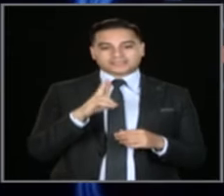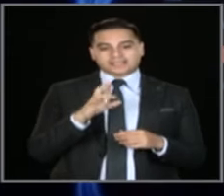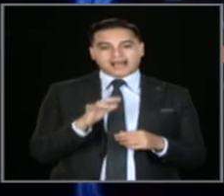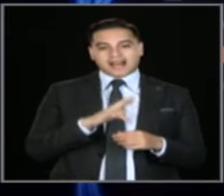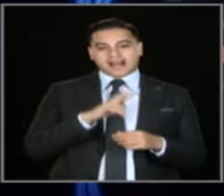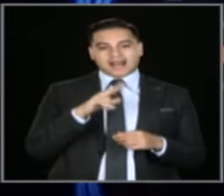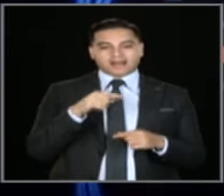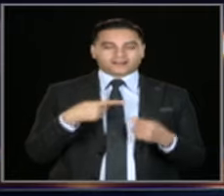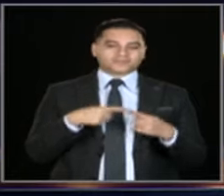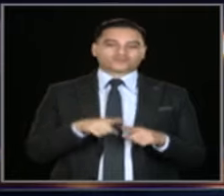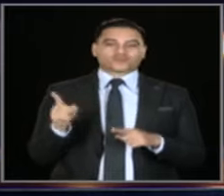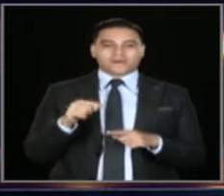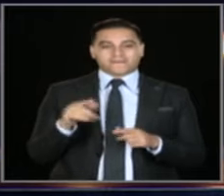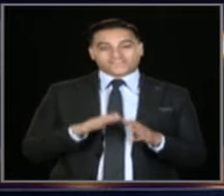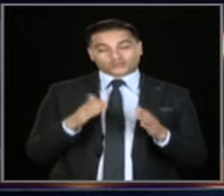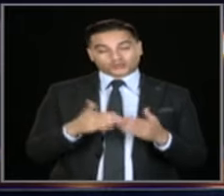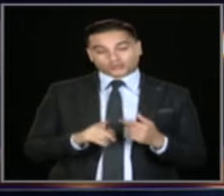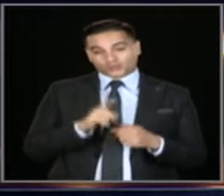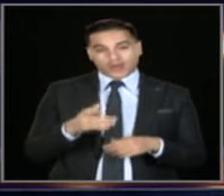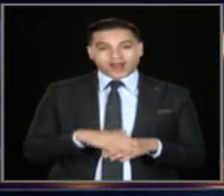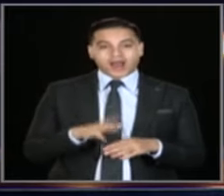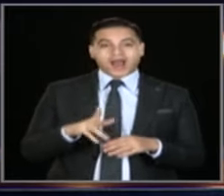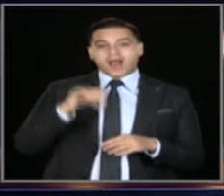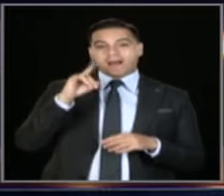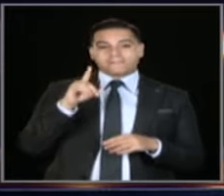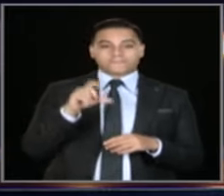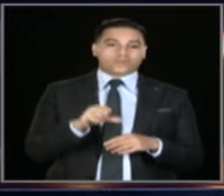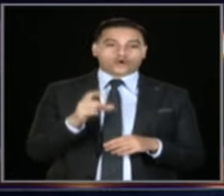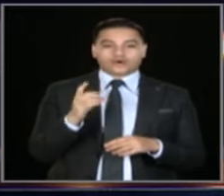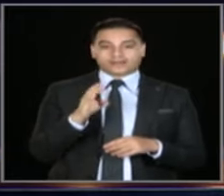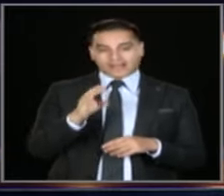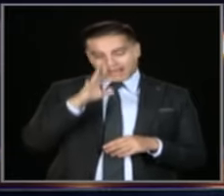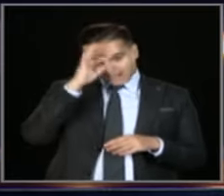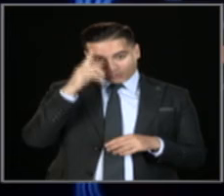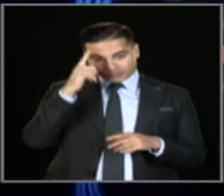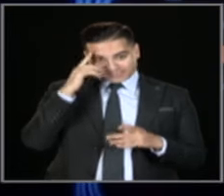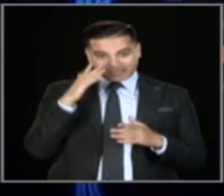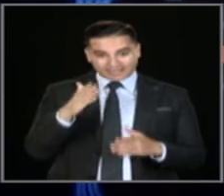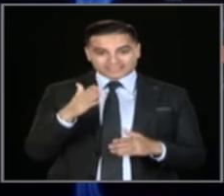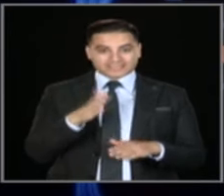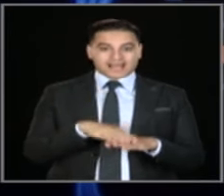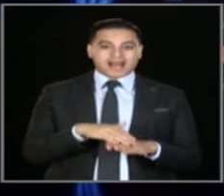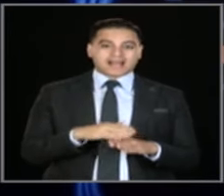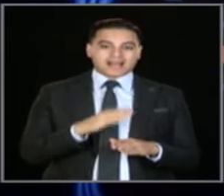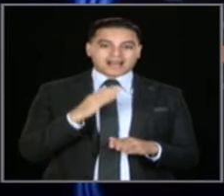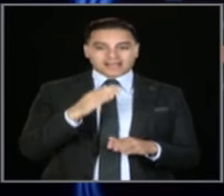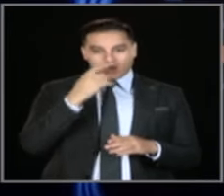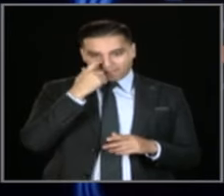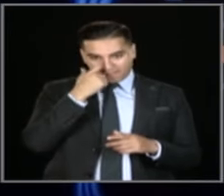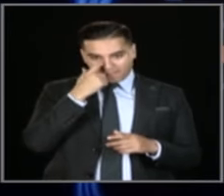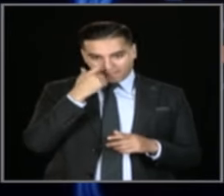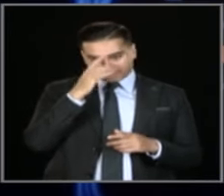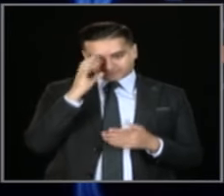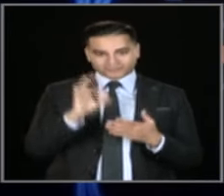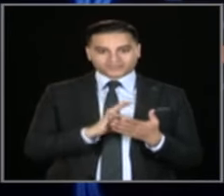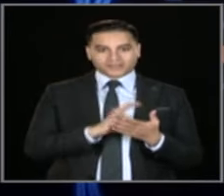كانش يومكم. يعني سؤال هامبورغ ده أنا متأكد أنك لو ركزت شوية أو لو مركز هتعرف تجاوب